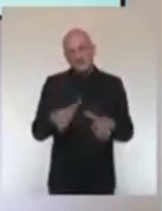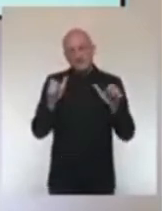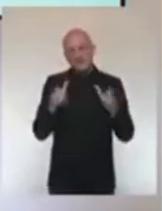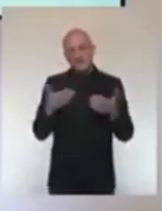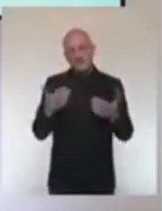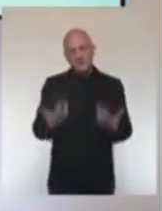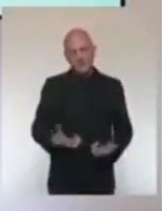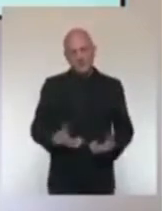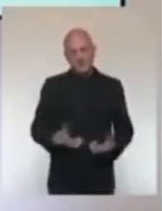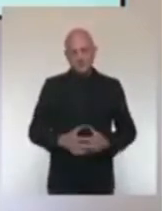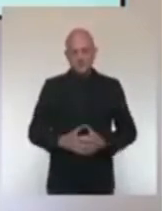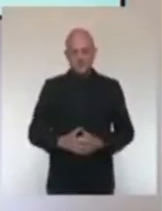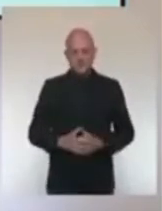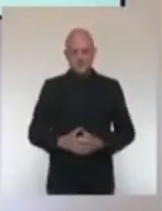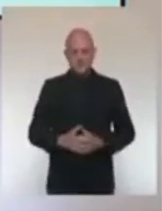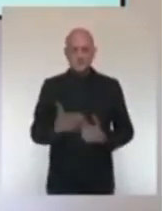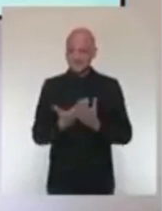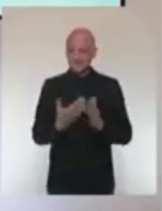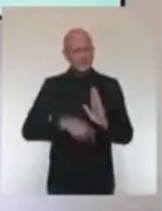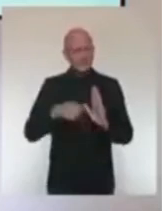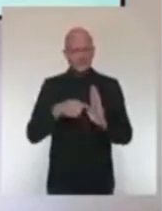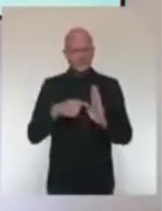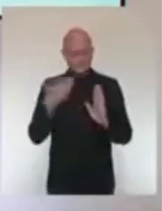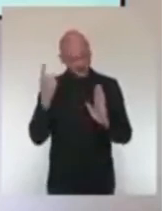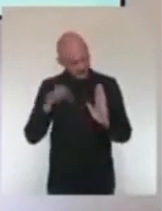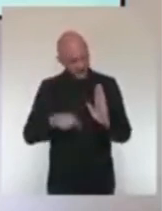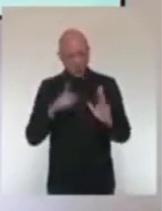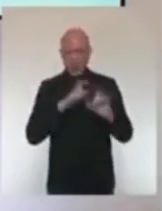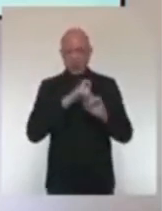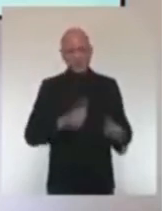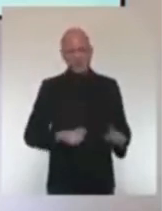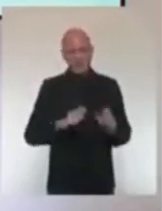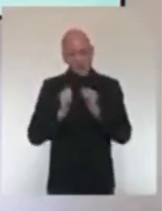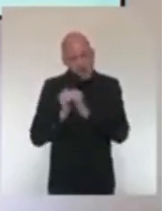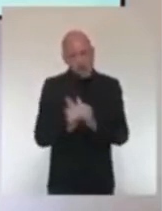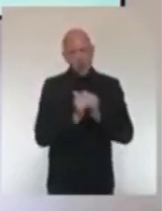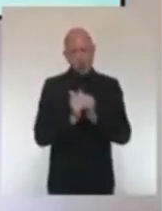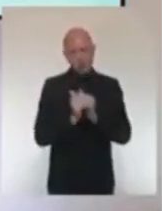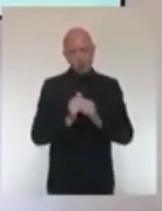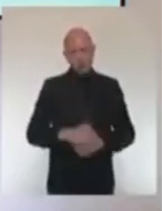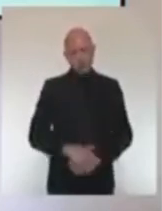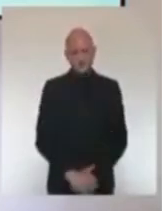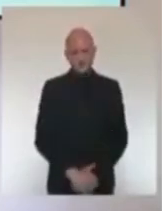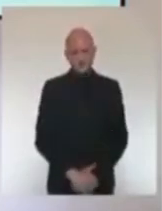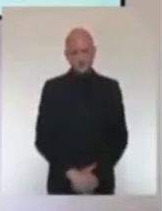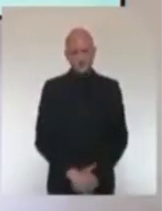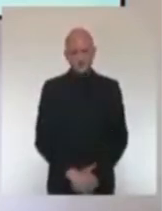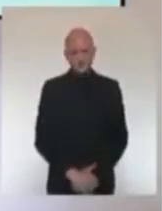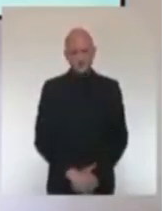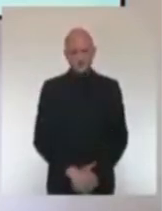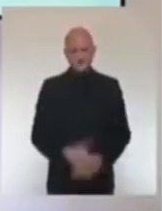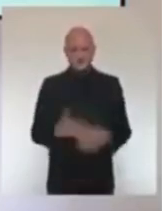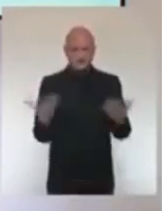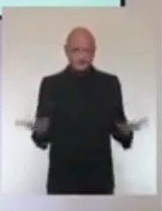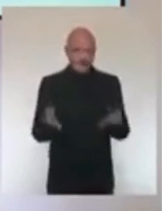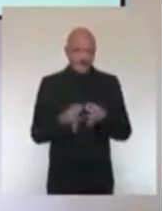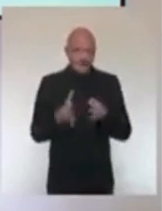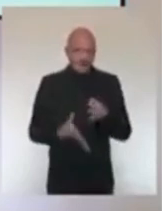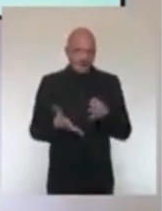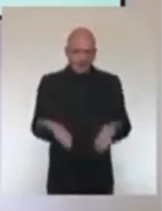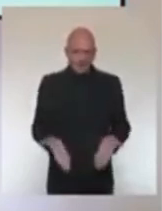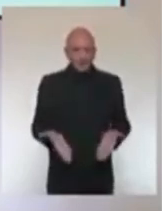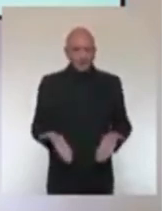précaution essentielles en cette période que nous devons respecter tous ensemble, collectivement. Voilà où nous en sommes.